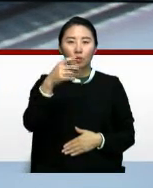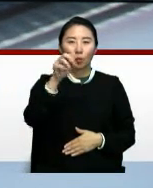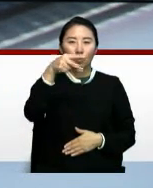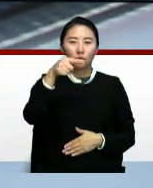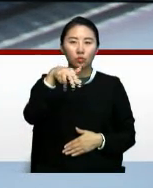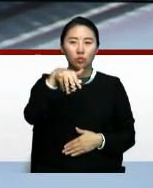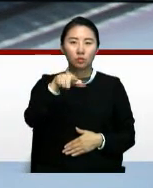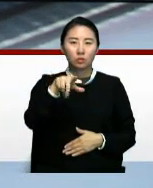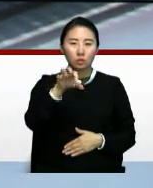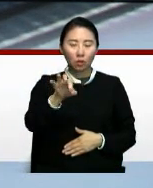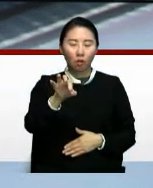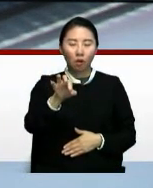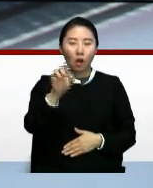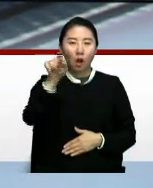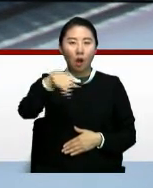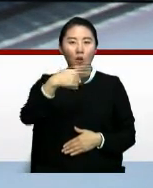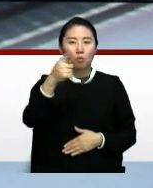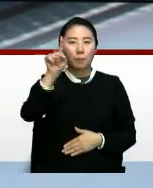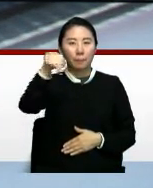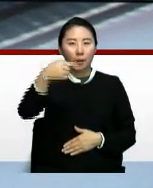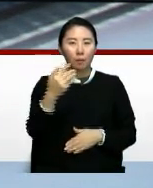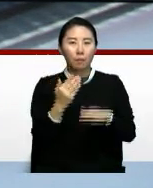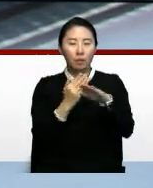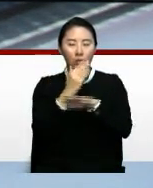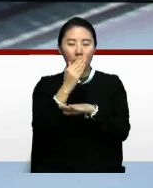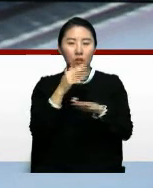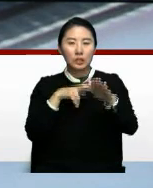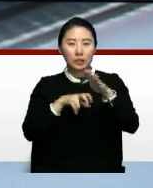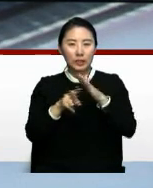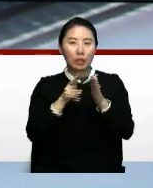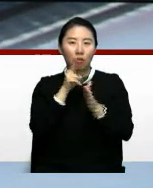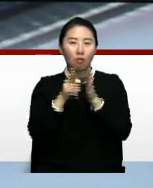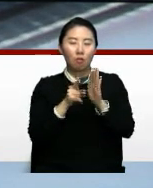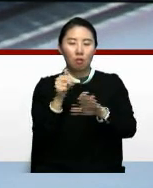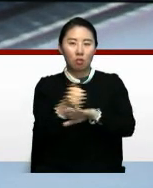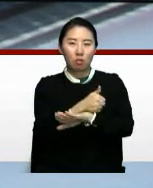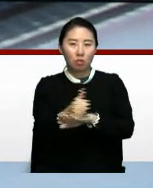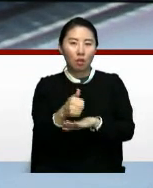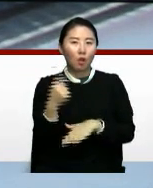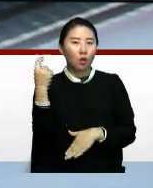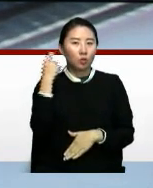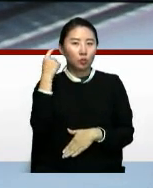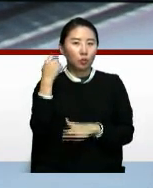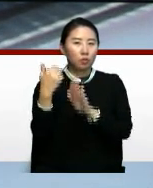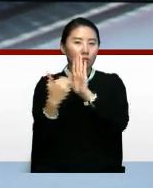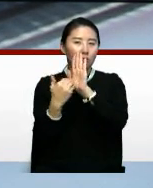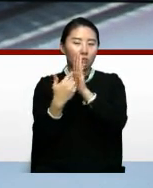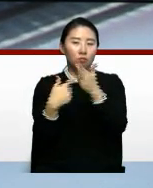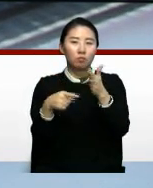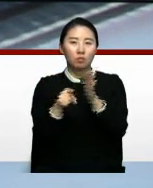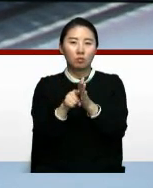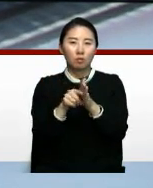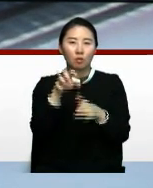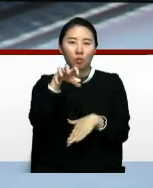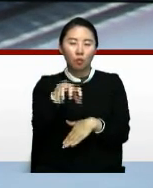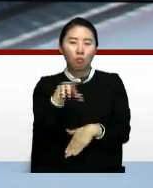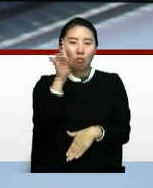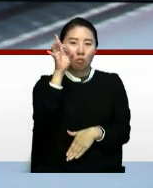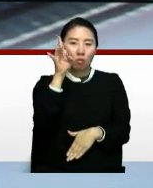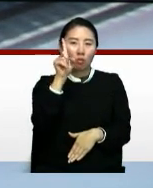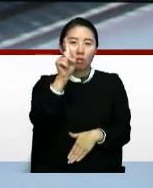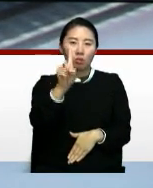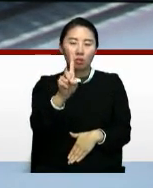동두천 지행역은 하루 100번이 넘도록 지하철과 기차가 다닙니다. 그런데 소음 방지를 위한 장치가 한 곳만